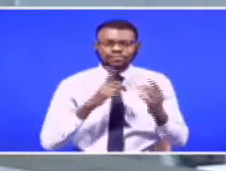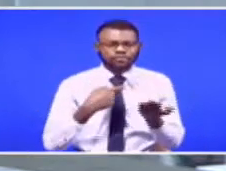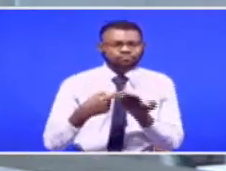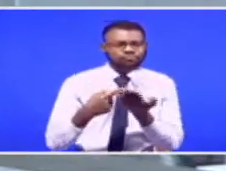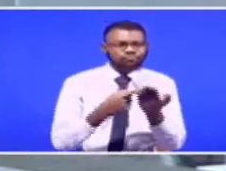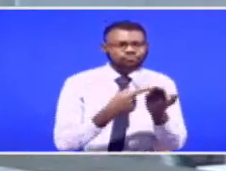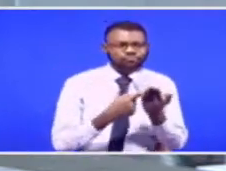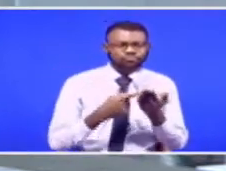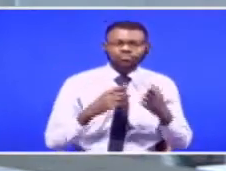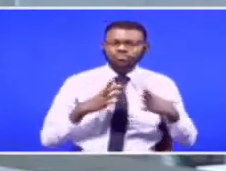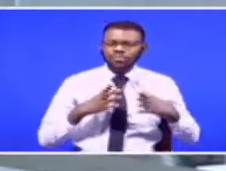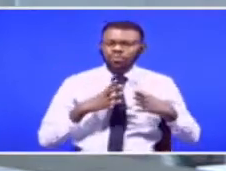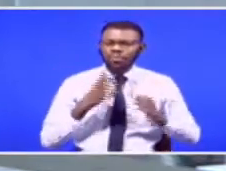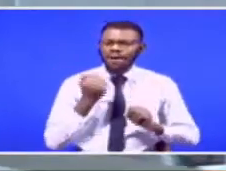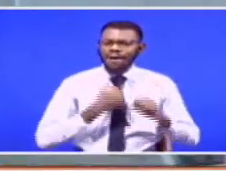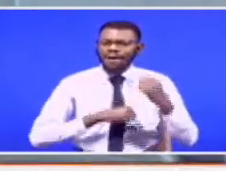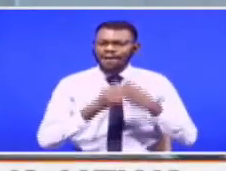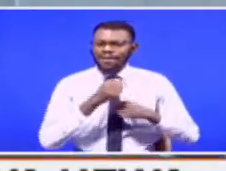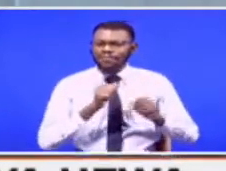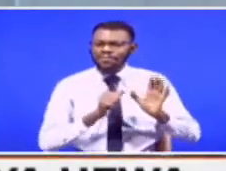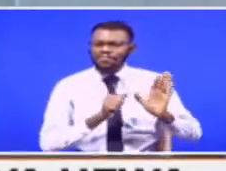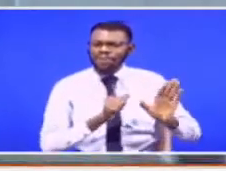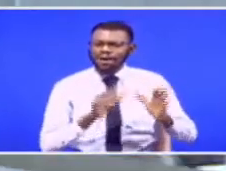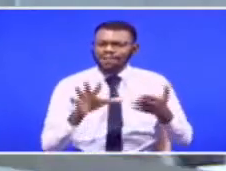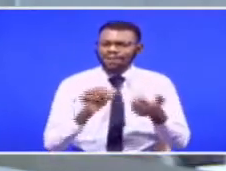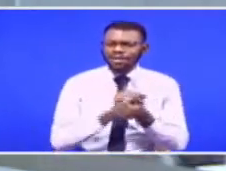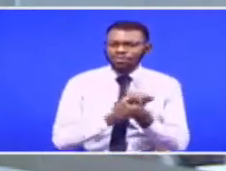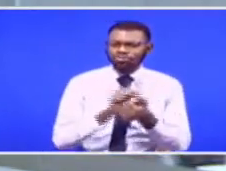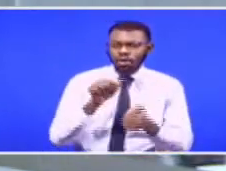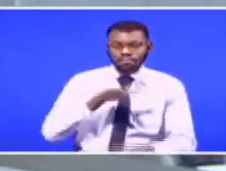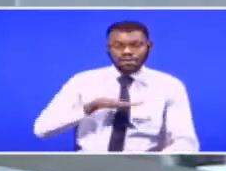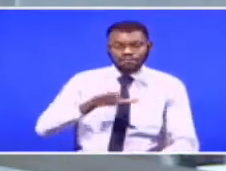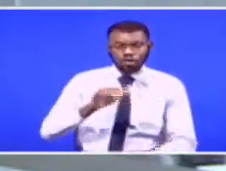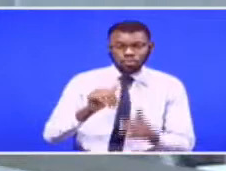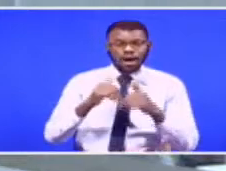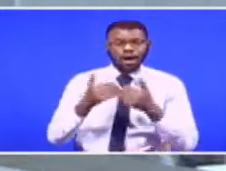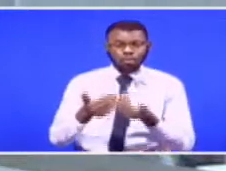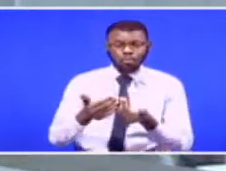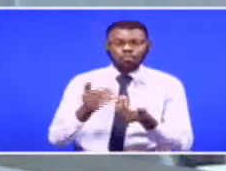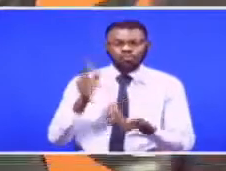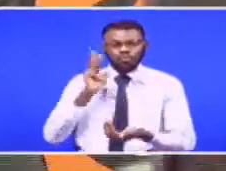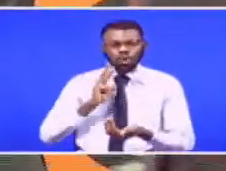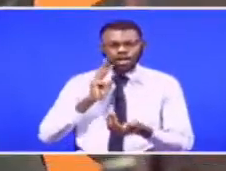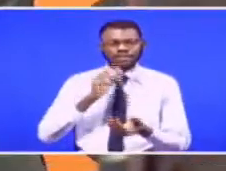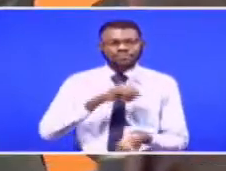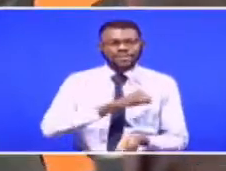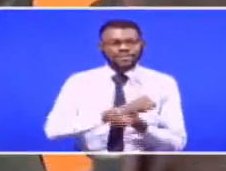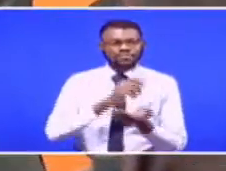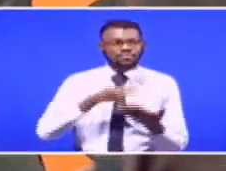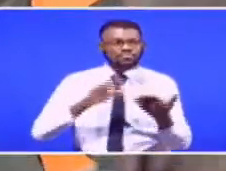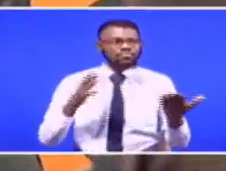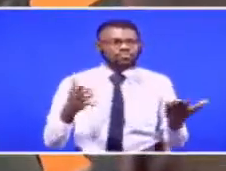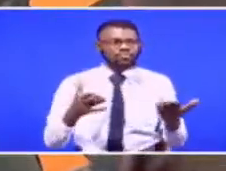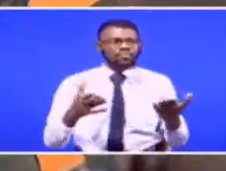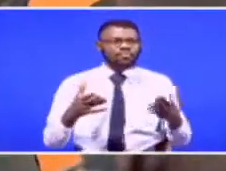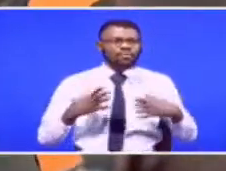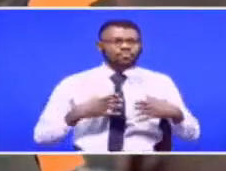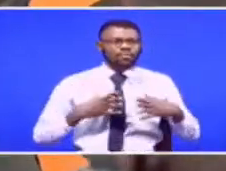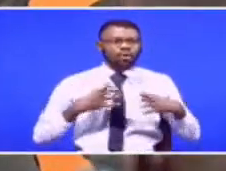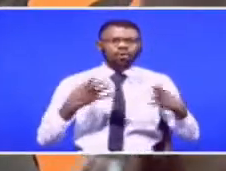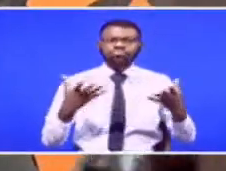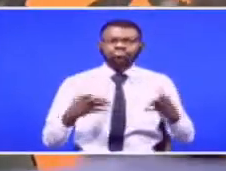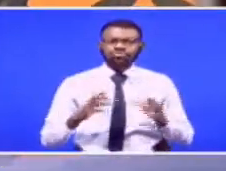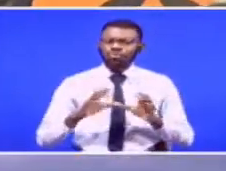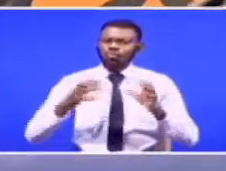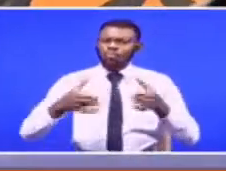shughuli za binadamu zimechangia uharibifu wa mazingira duniani. Willy Lusige na taarifa hiyo. Maelfu ya wageni kutoka dira